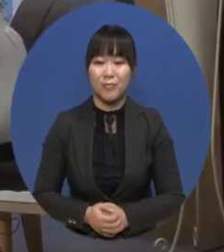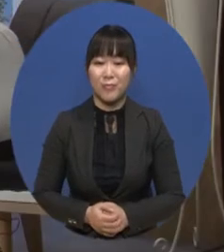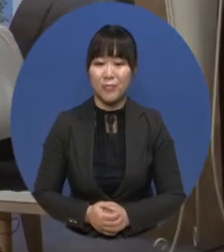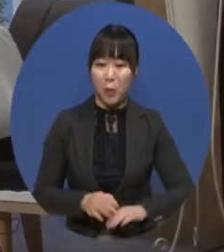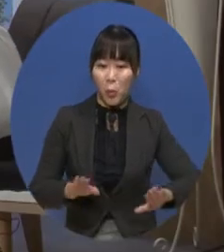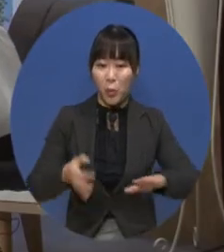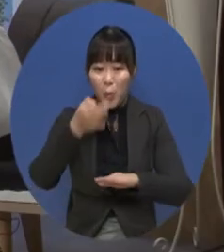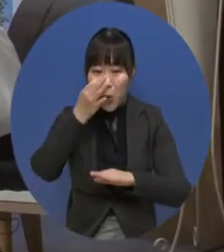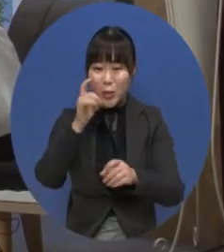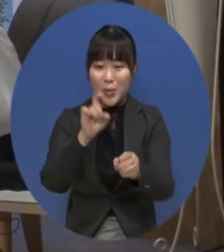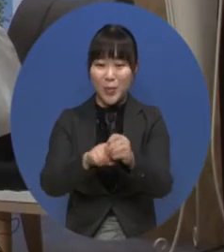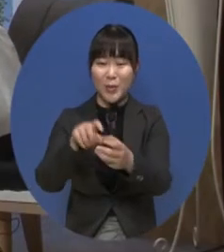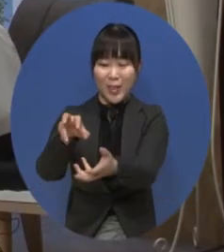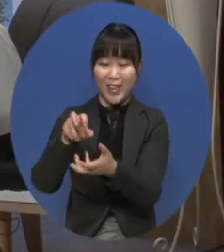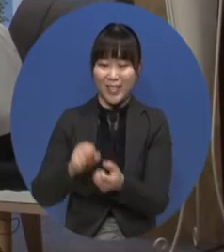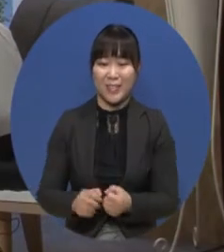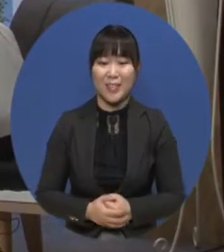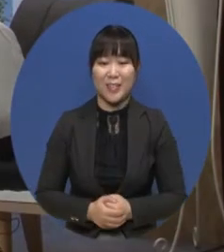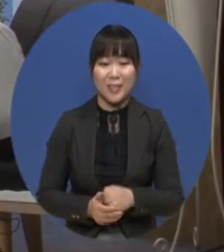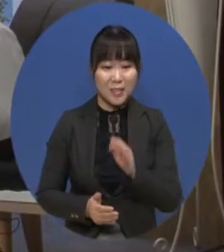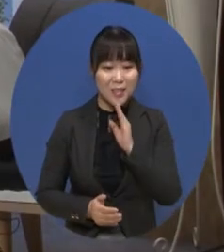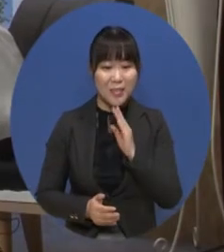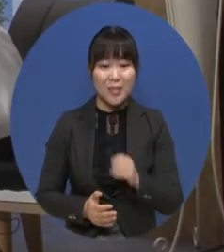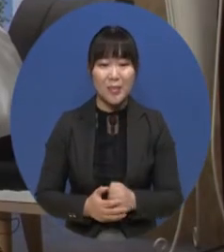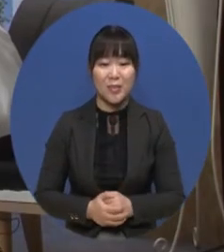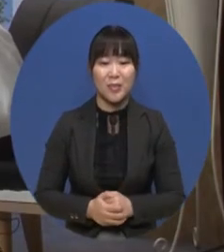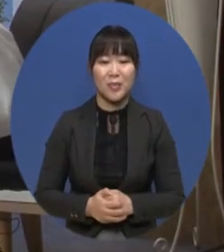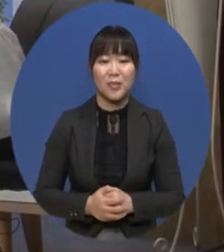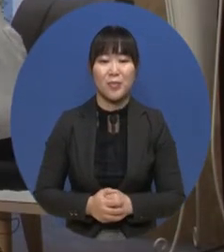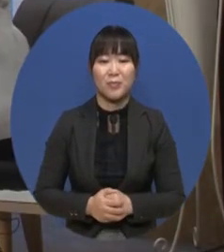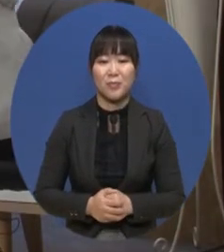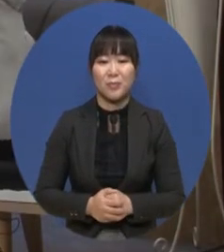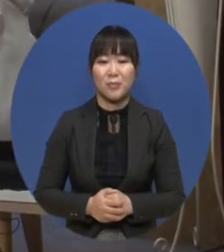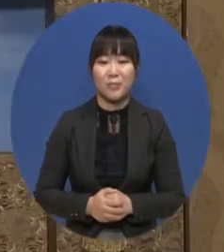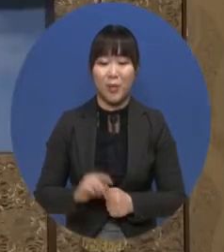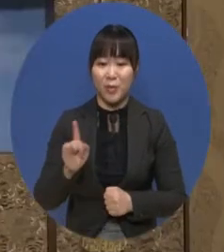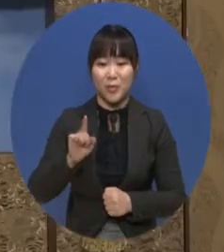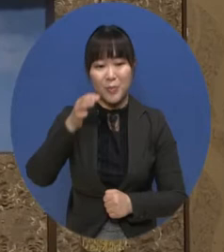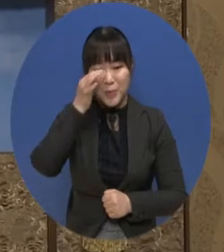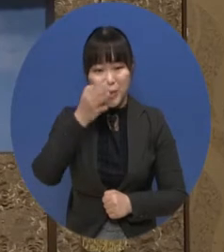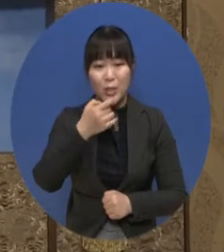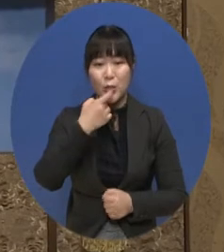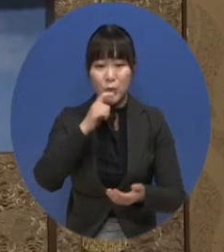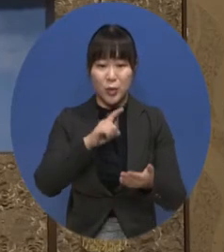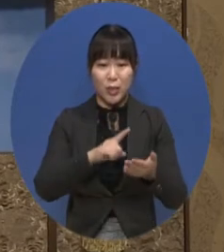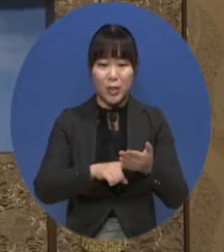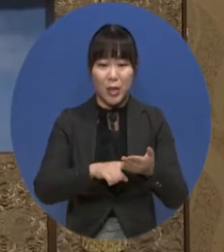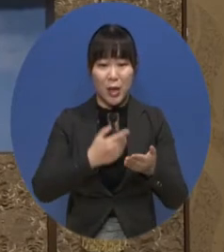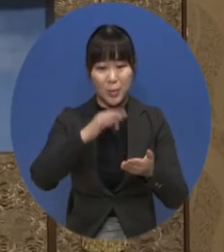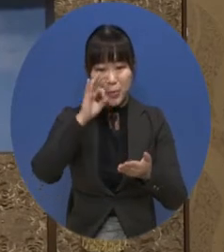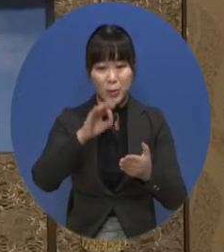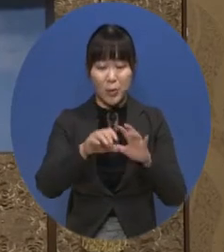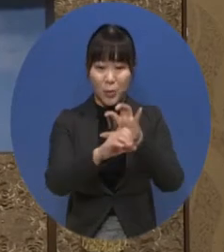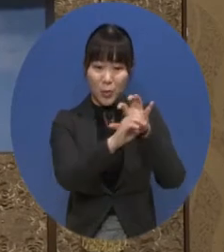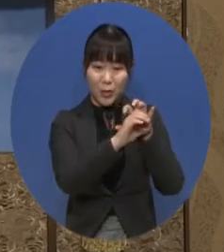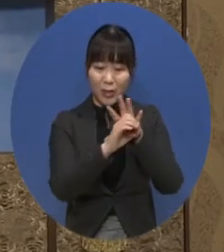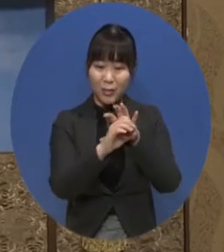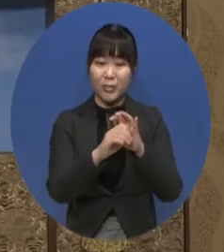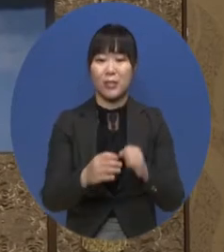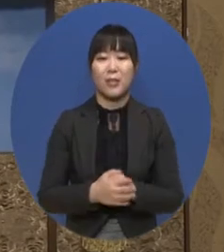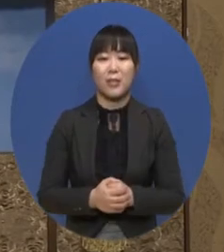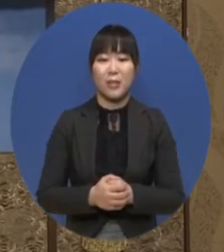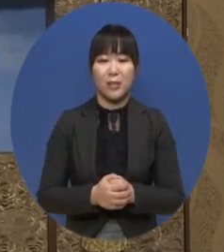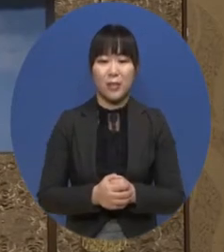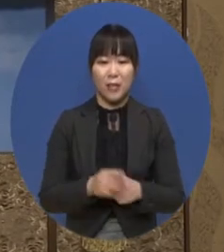오늘 보여드리려고 가져오기도 했는데 정말요? 이렇게 생겼어요. 쉽게 알아보는 코로나19. 네. 그래서